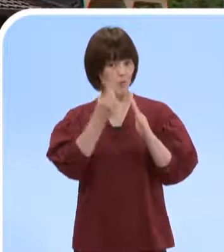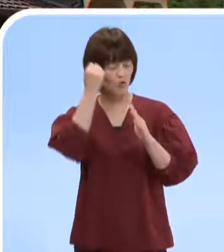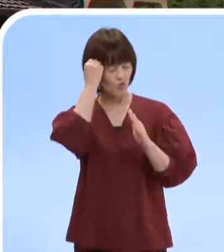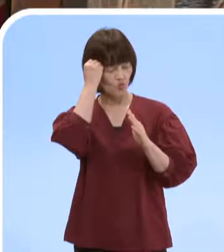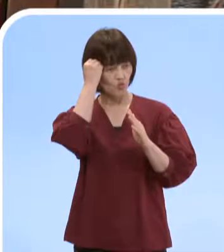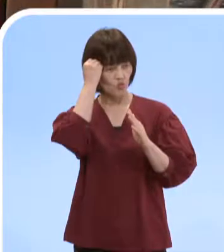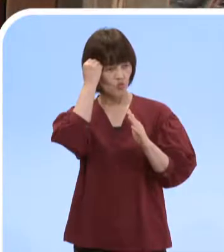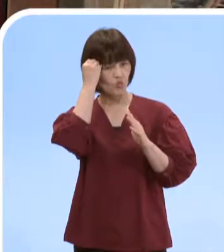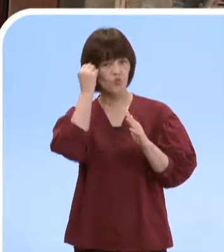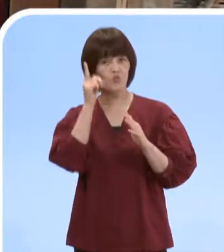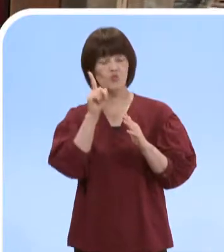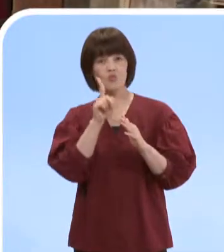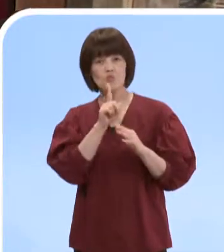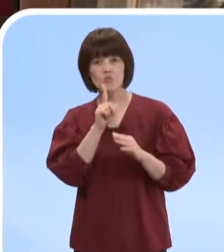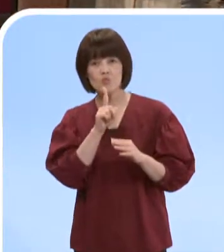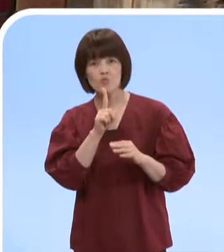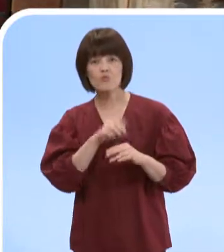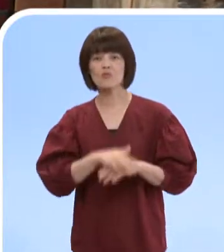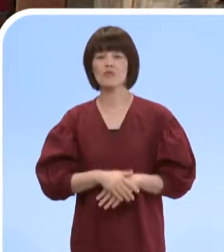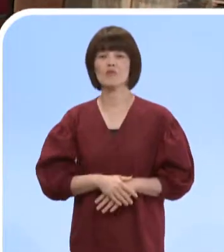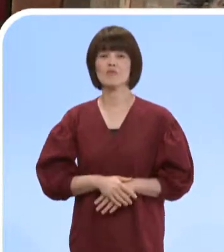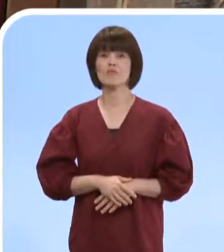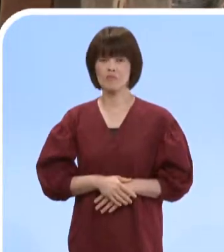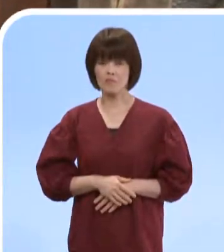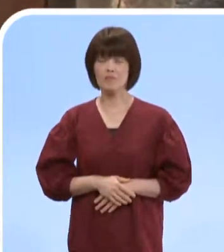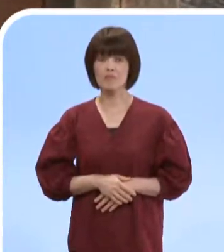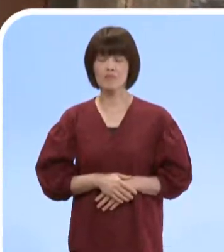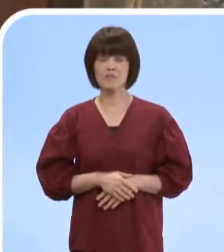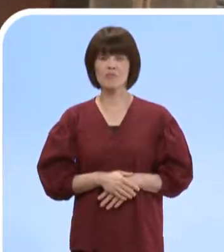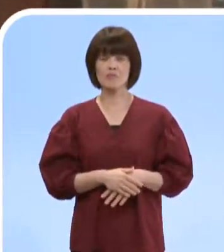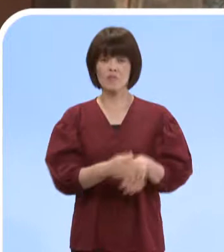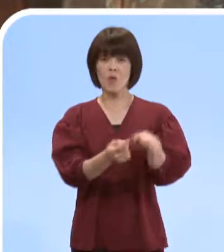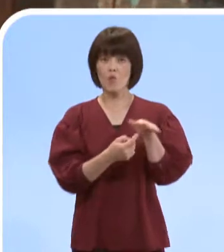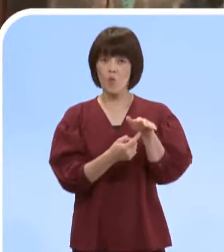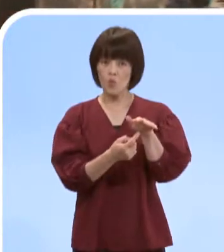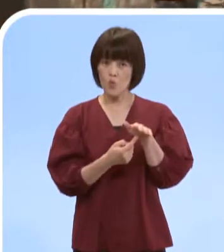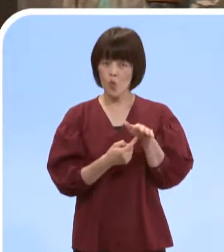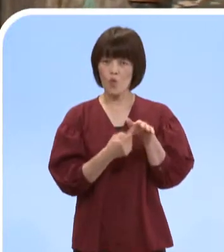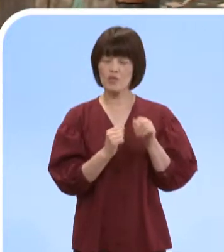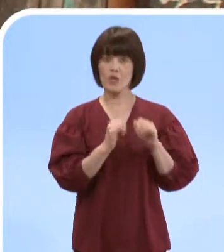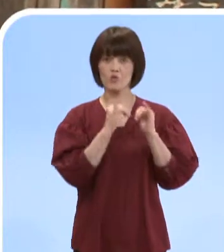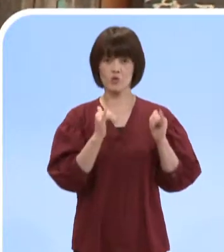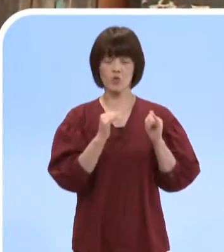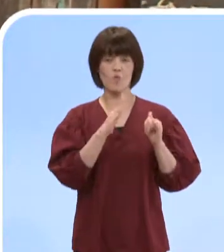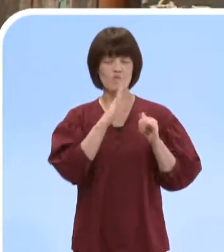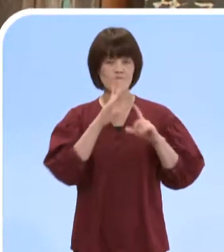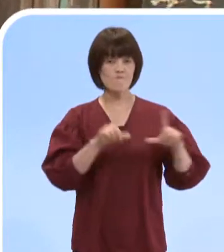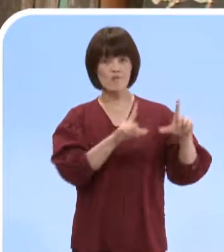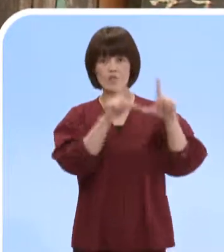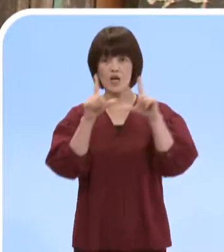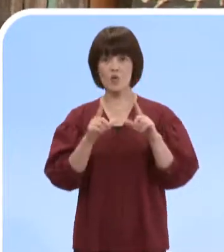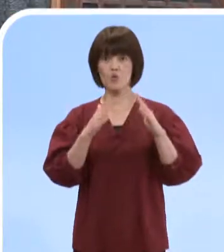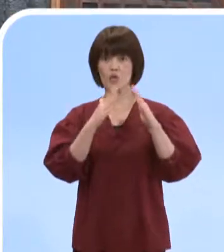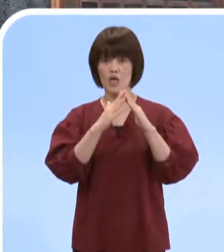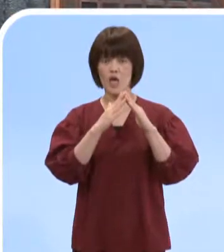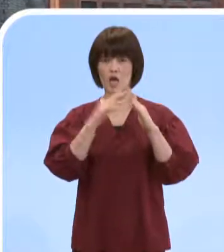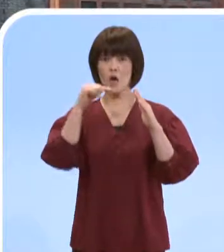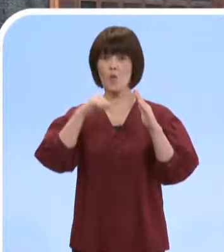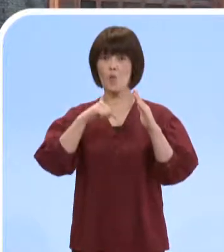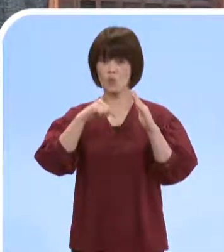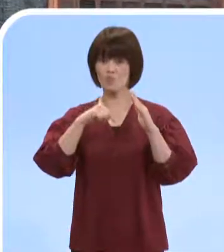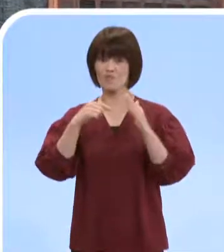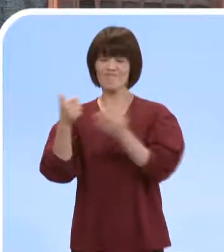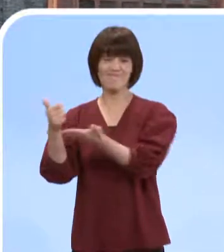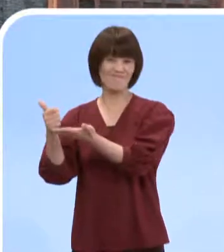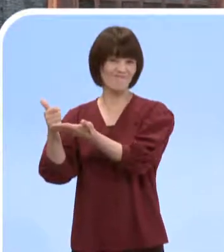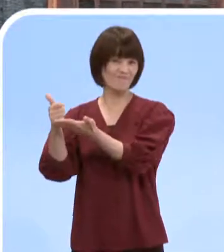ですけど、 はいはい、 一体どういったものを農家民宿って言うんですか。 ですね、まず農家の人が実際に住んでいて、 はい、 そのお